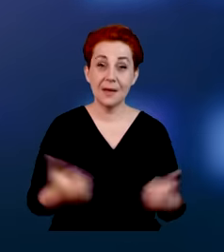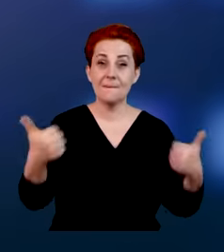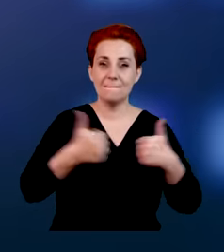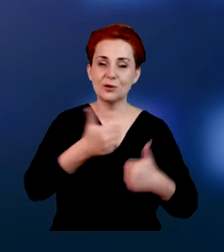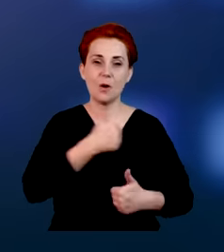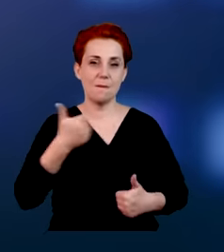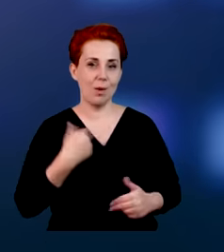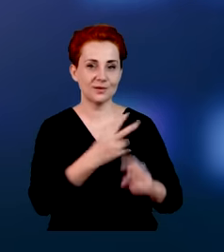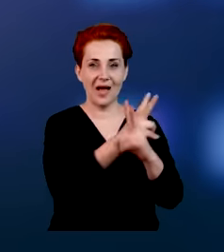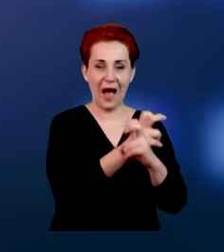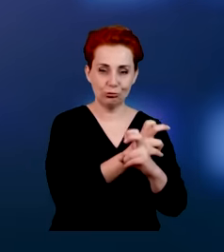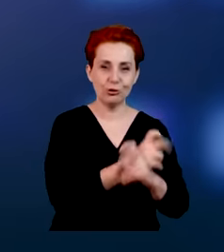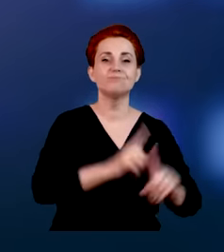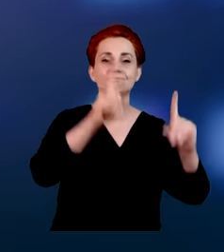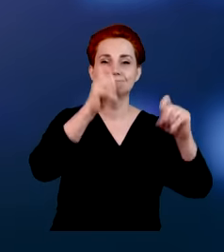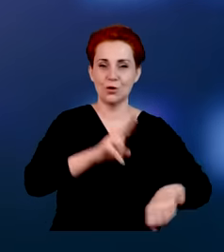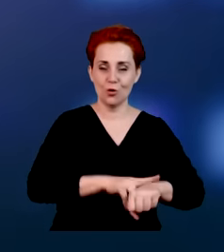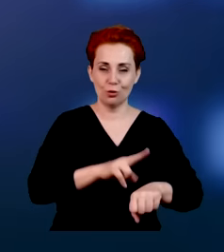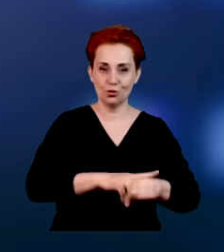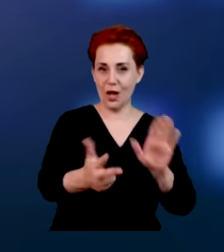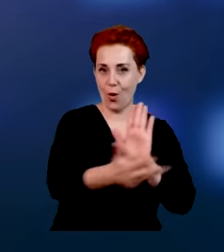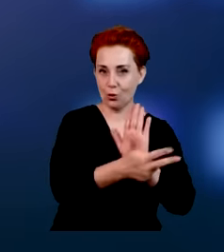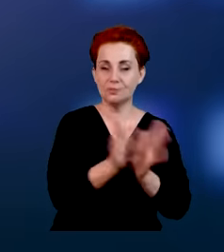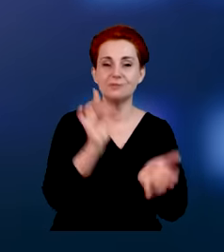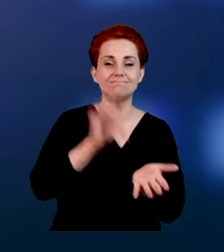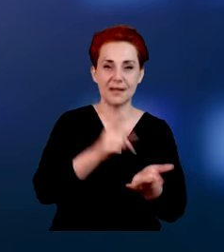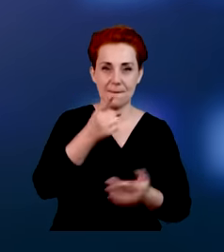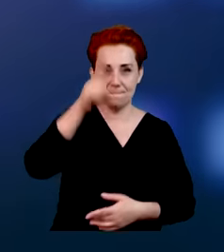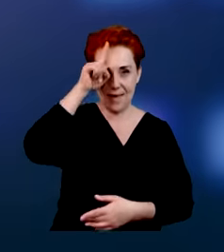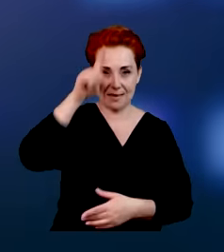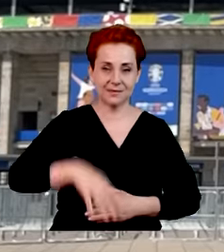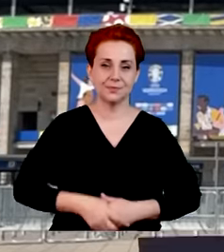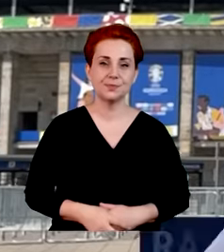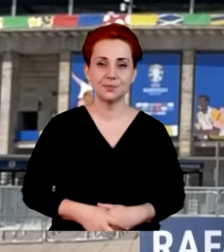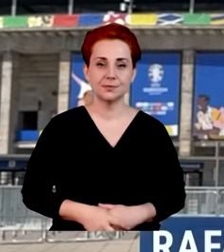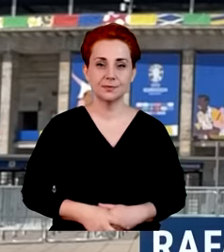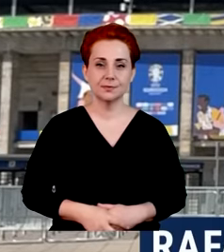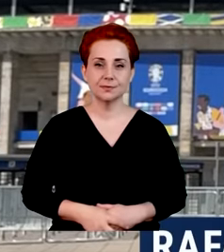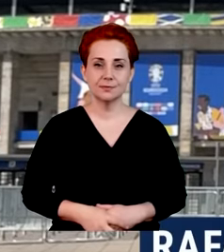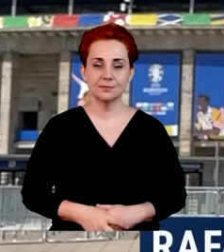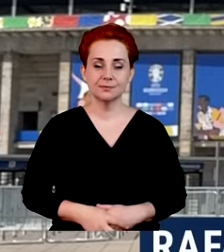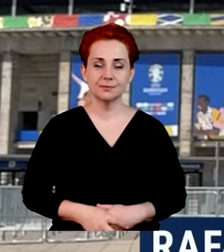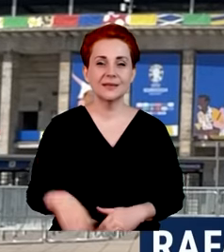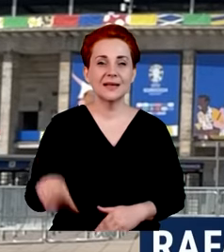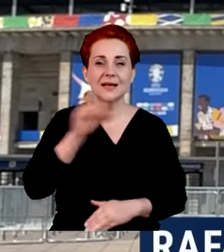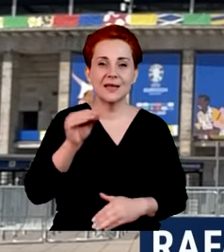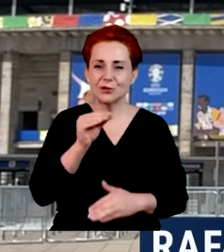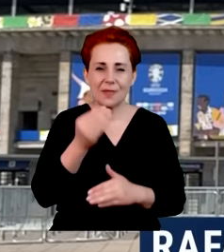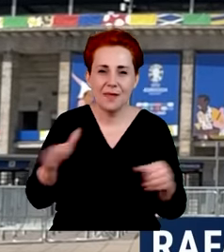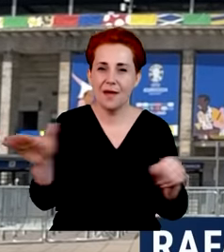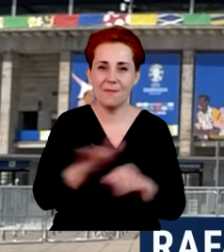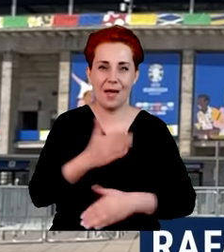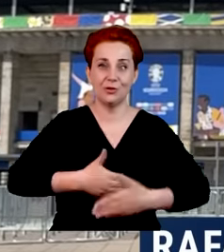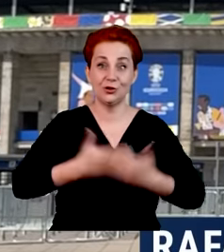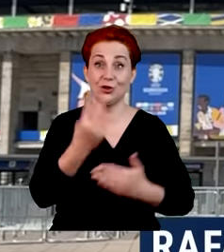Austria rozpocznie się o godzinie 18:00 w Berlinie nieco ponad doba pozostała do drugiego meczu reprezentacji